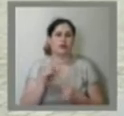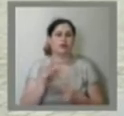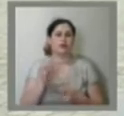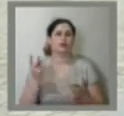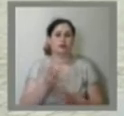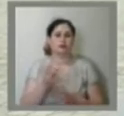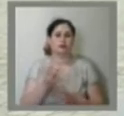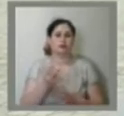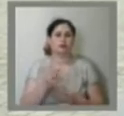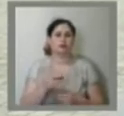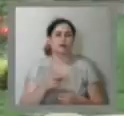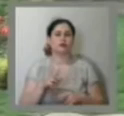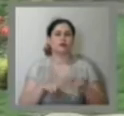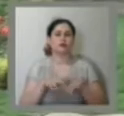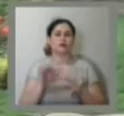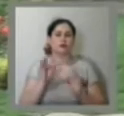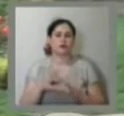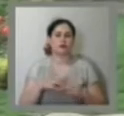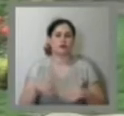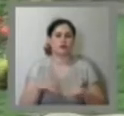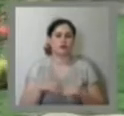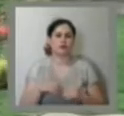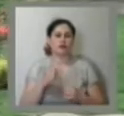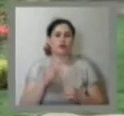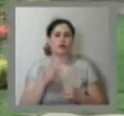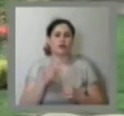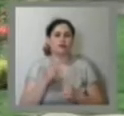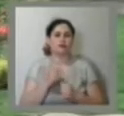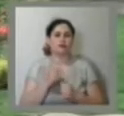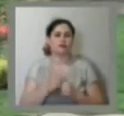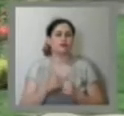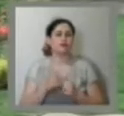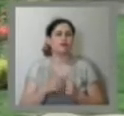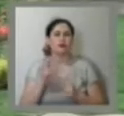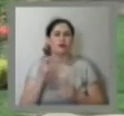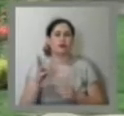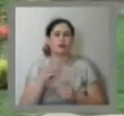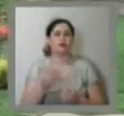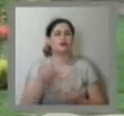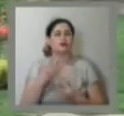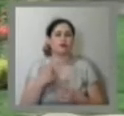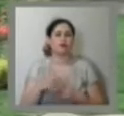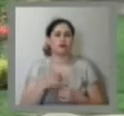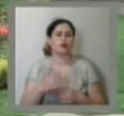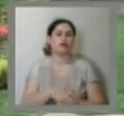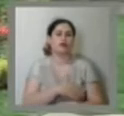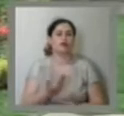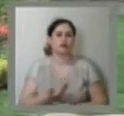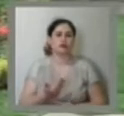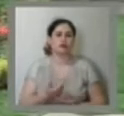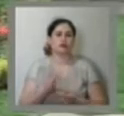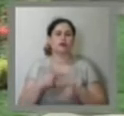строїти справжню сім'ю. Кожен із нас підчеркує для себе, що довголіття в такому